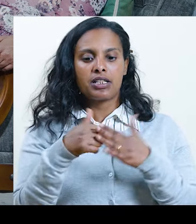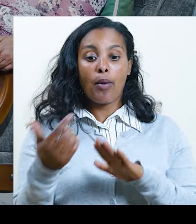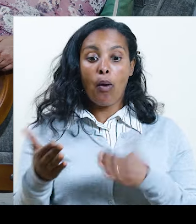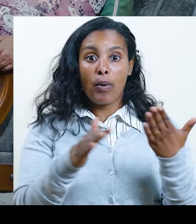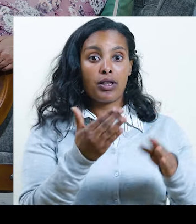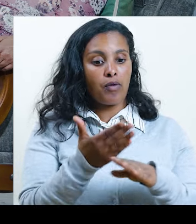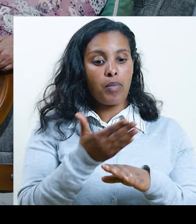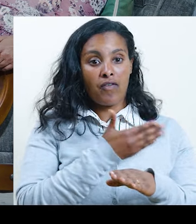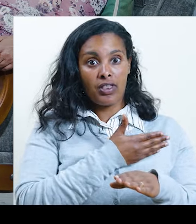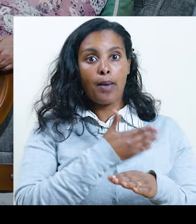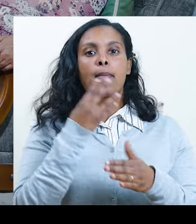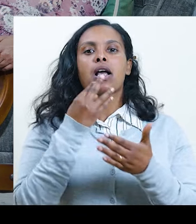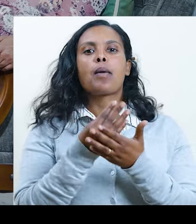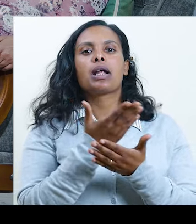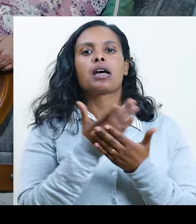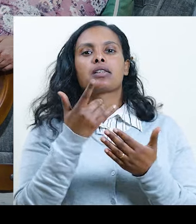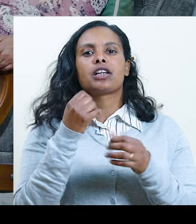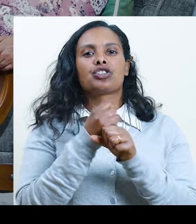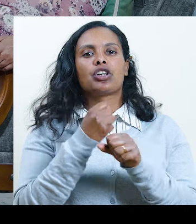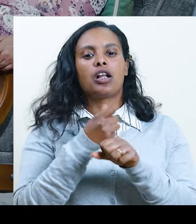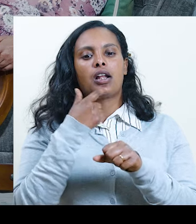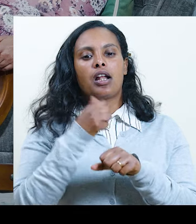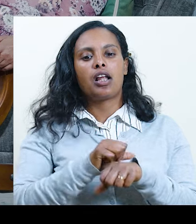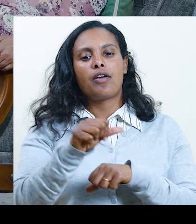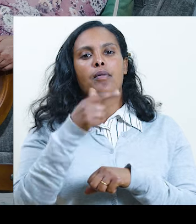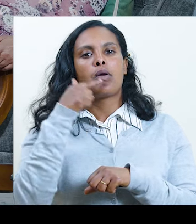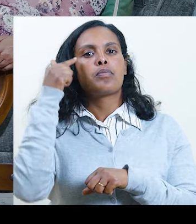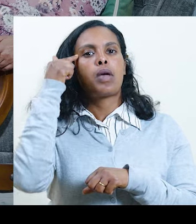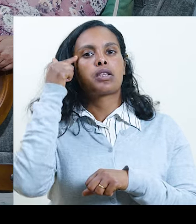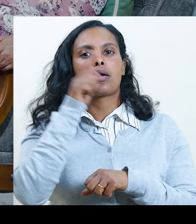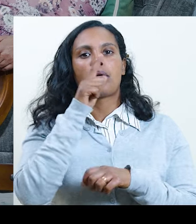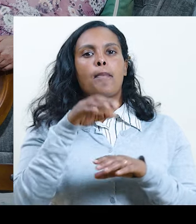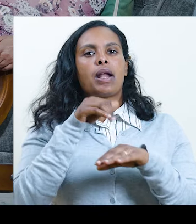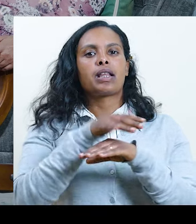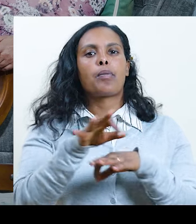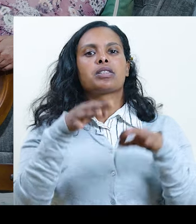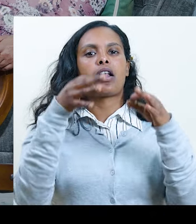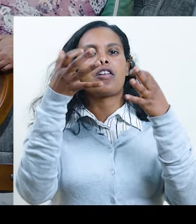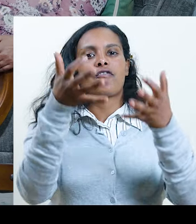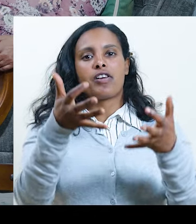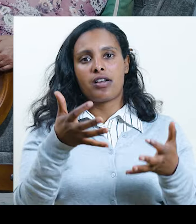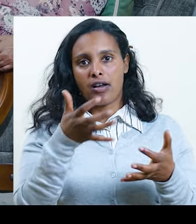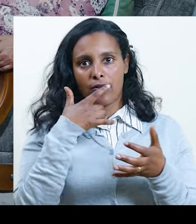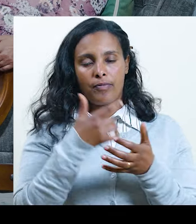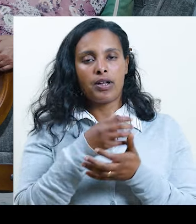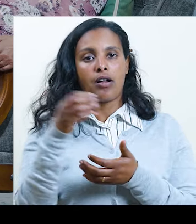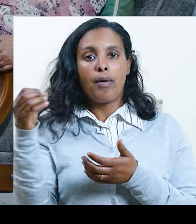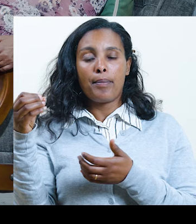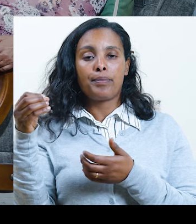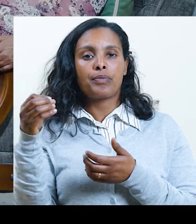እና ከማለፌ በፊት መልካም ነገር ሰርቼ ልለፍ ብለው ሰዎች ቢያስቡ መልእክቴ ማስተላለፍ ፈልጋለሁኝ።